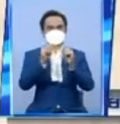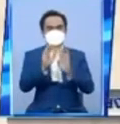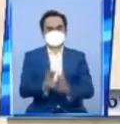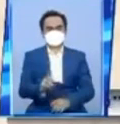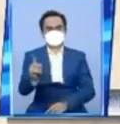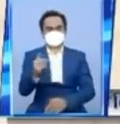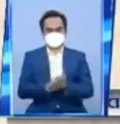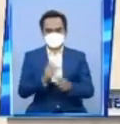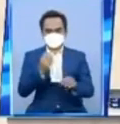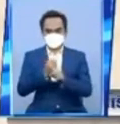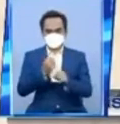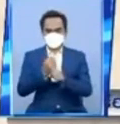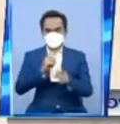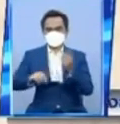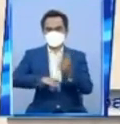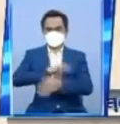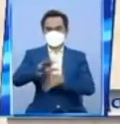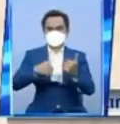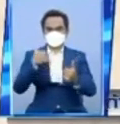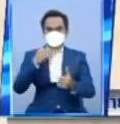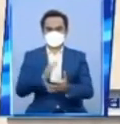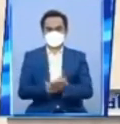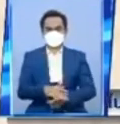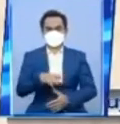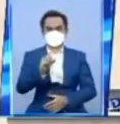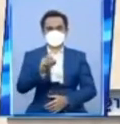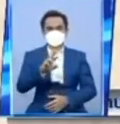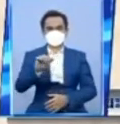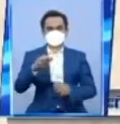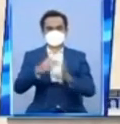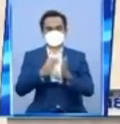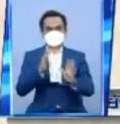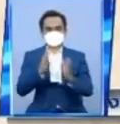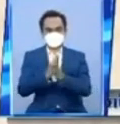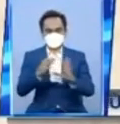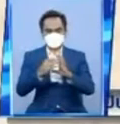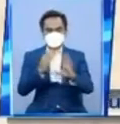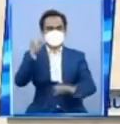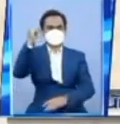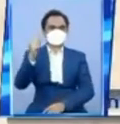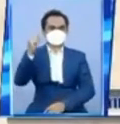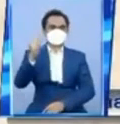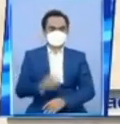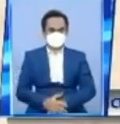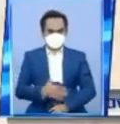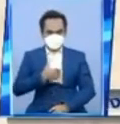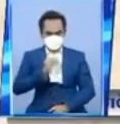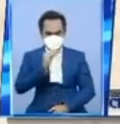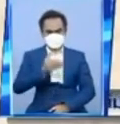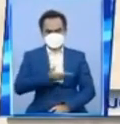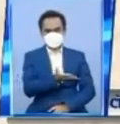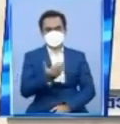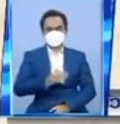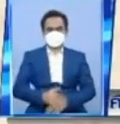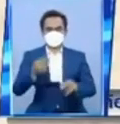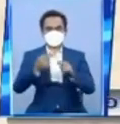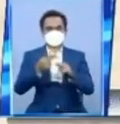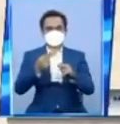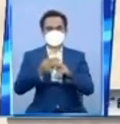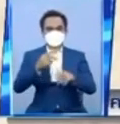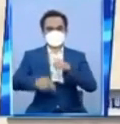องอยู่ในเงื่อนไขนี้เท่านั้นนะคะทางด้านนายจิรุธวิสารจิตอธิบดีกรมการขนส่งทางบกก็บอกว่าขอให้ไปเช็ครายละเอียดกันแล้วก็เ